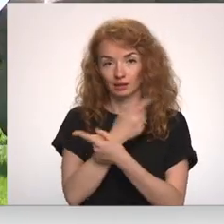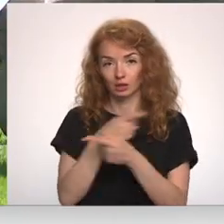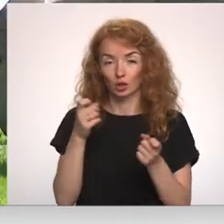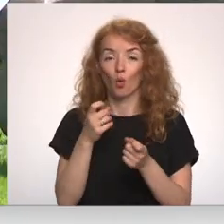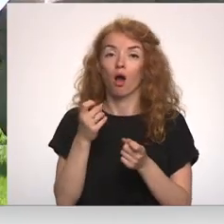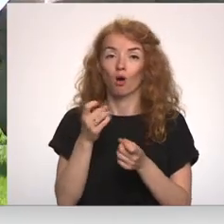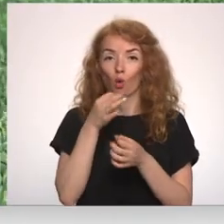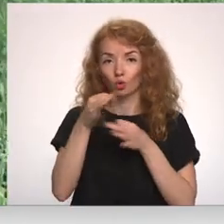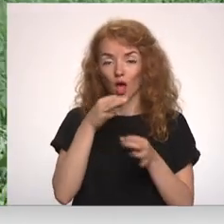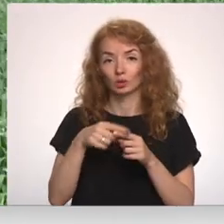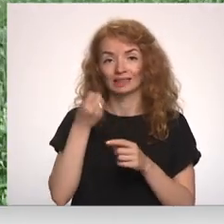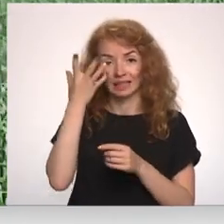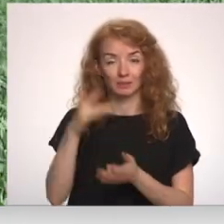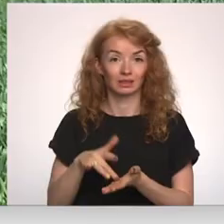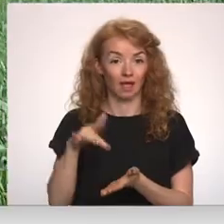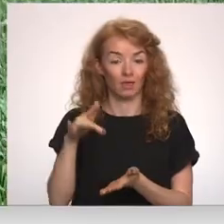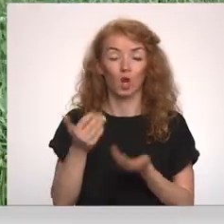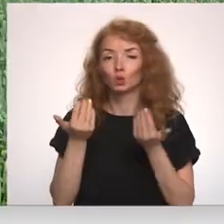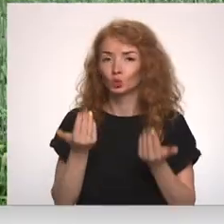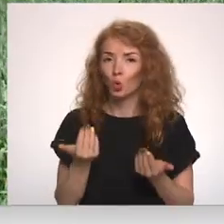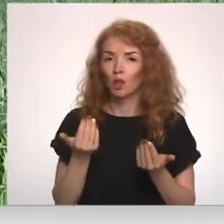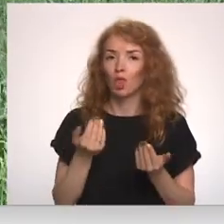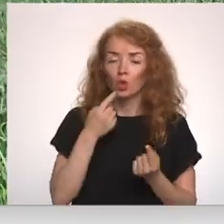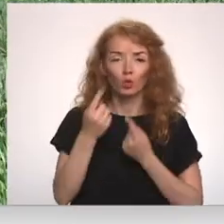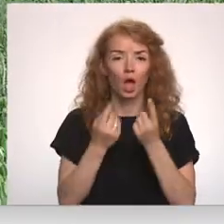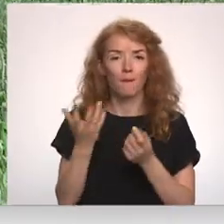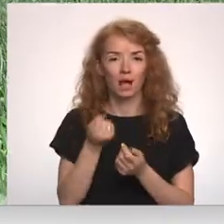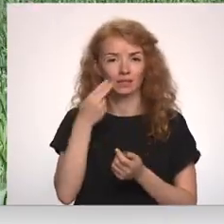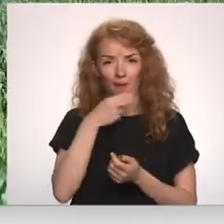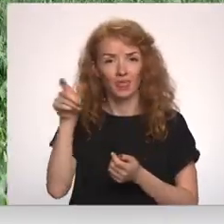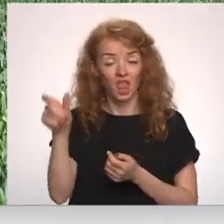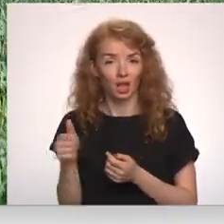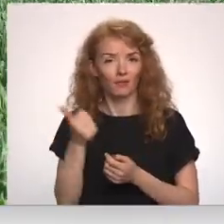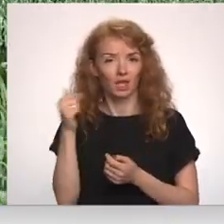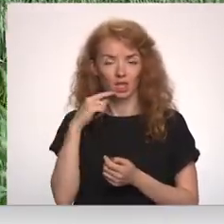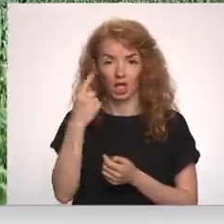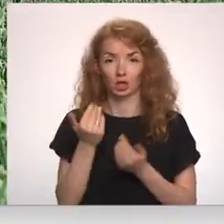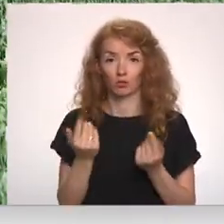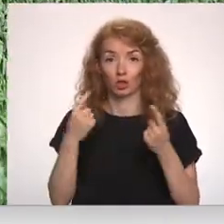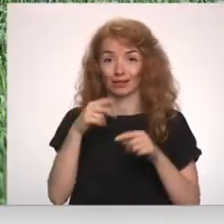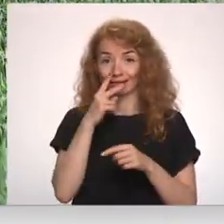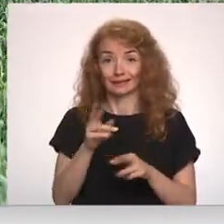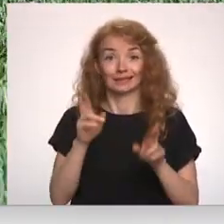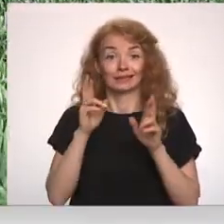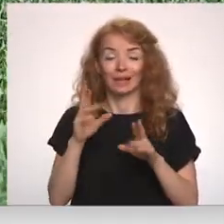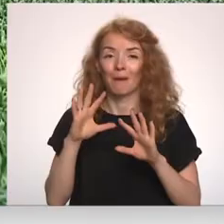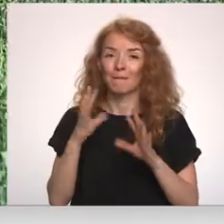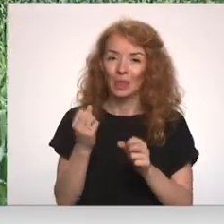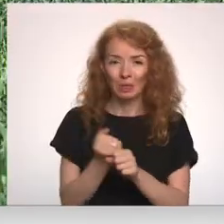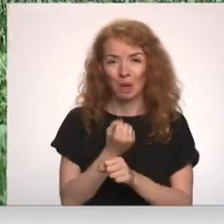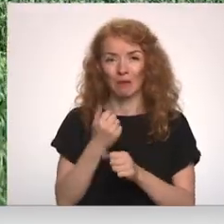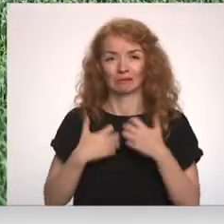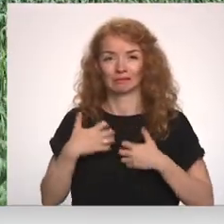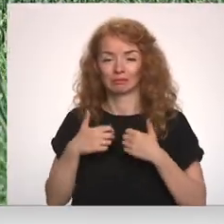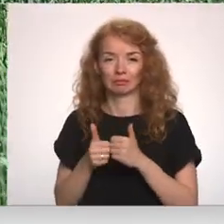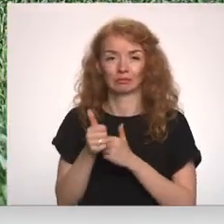un izglītības centrā. Šodien uzrunājām vairākus zemniekus, un viņi visi saka, ka iztās šobrīd ļoti cerīgi, bet prognozē tomēr vēl esot